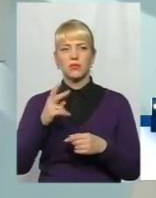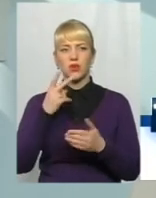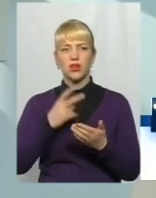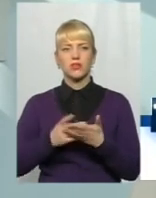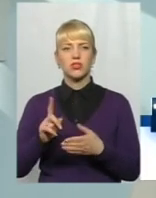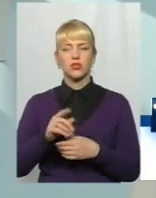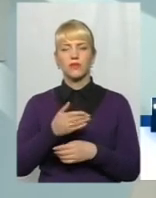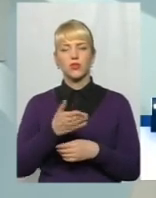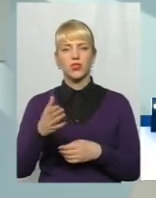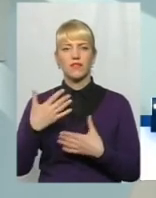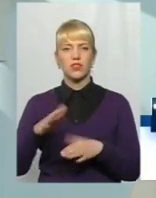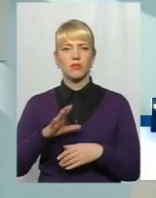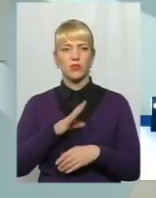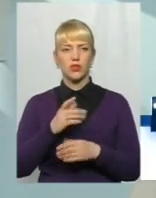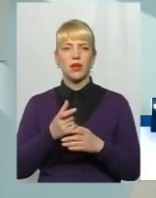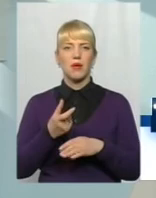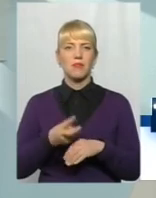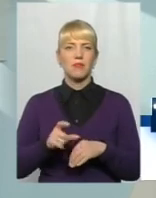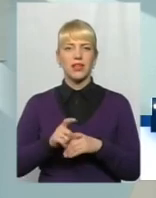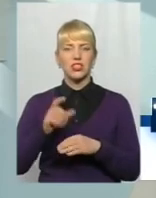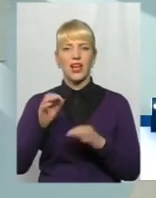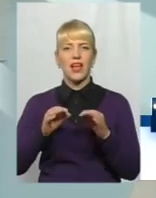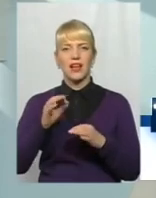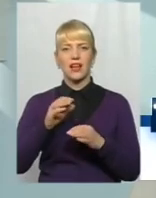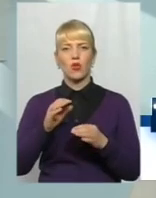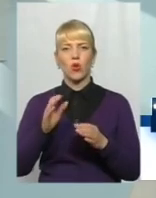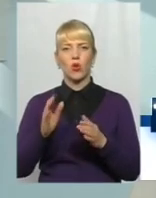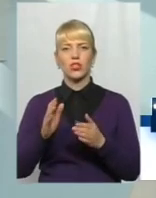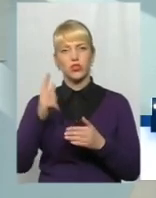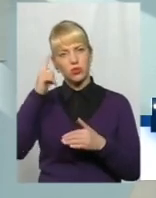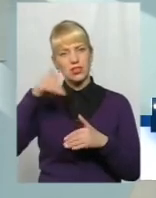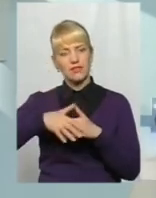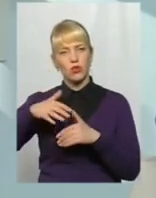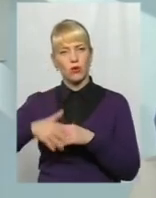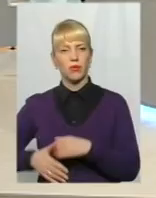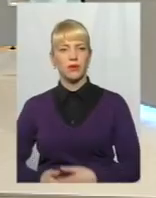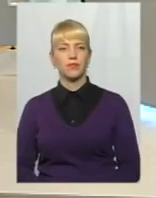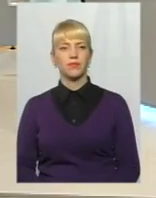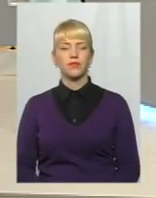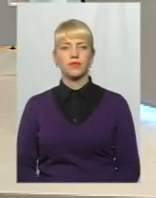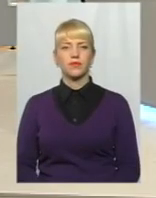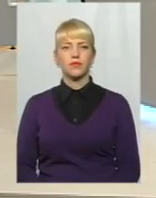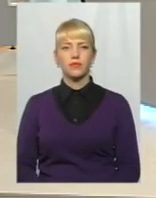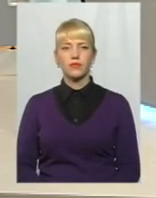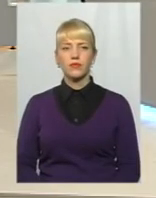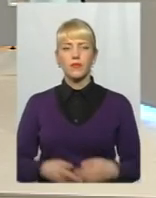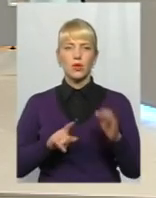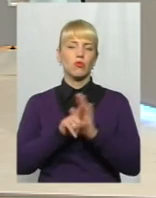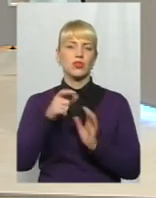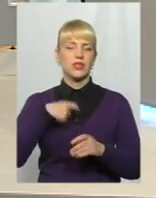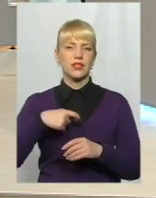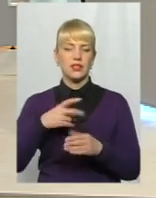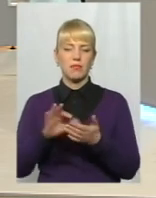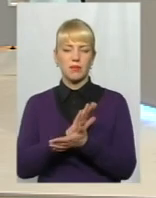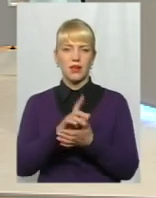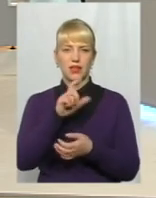вже були більш екологічно свідомими і не забруднювали. Дякую, пані Інна. Саме головне – починати з себе. Прибирайте за